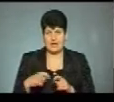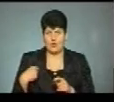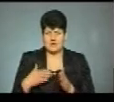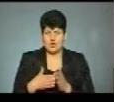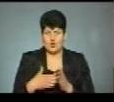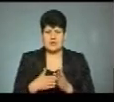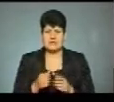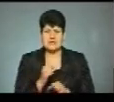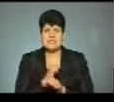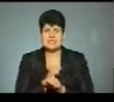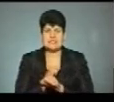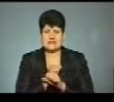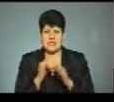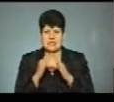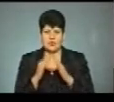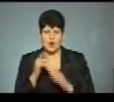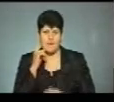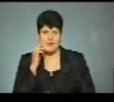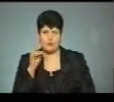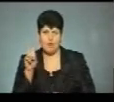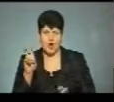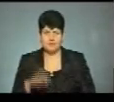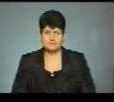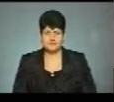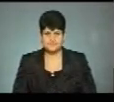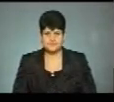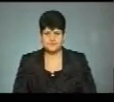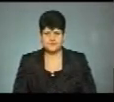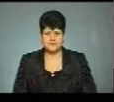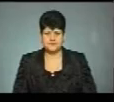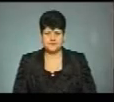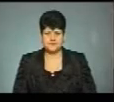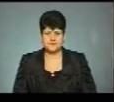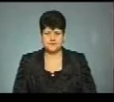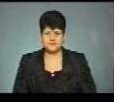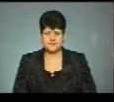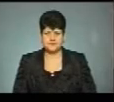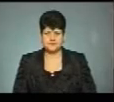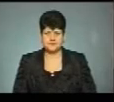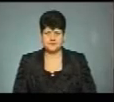Медобори.